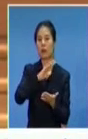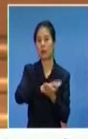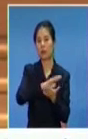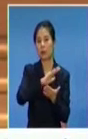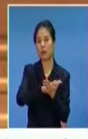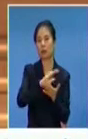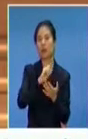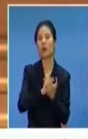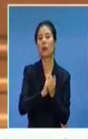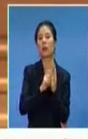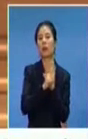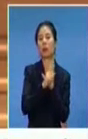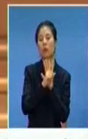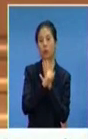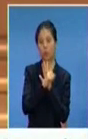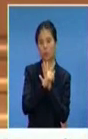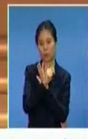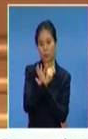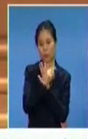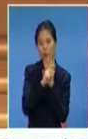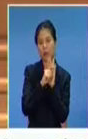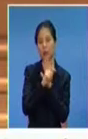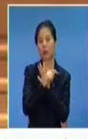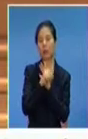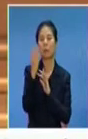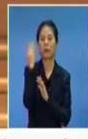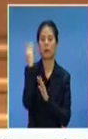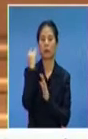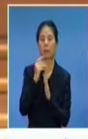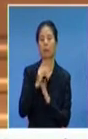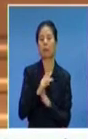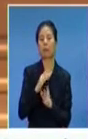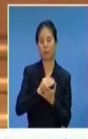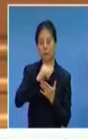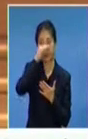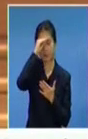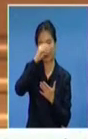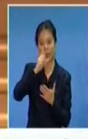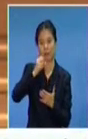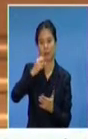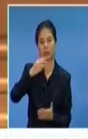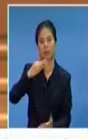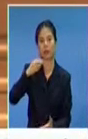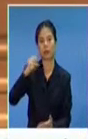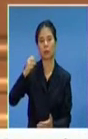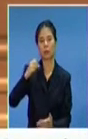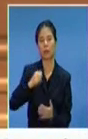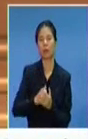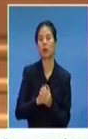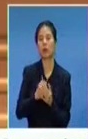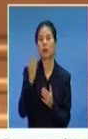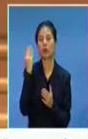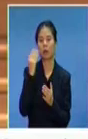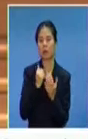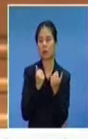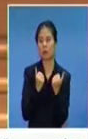รดิตถ์ตอนผมเรียนหลักสูตรพ.ต.ส.6ผมไปดูงานที่นั่นตอนนี้เปลี่ยนผู้อำนวยการไม่แน่